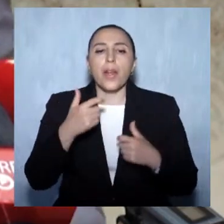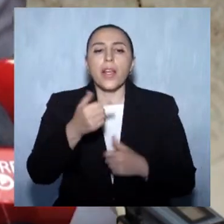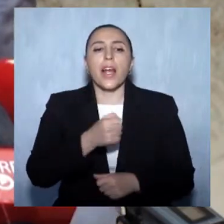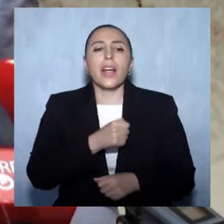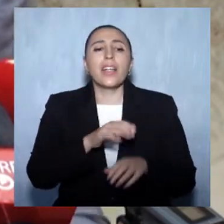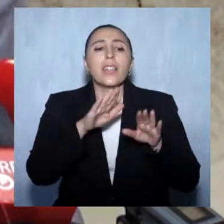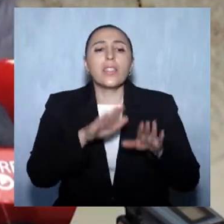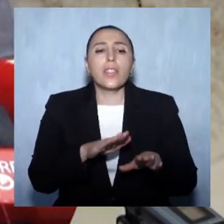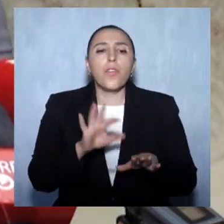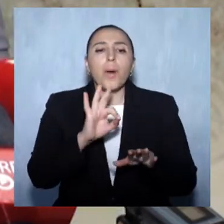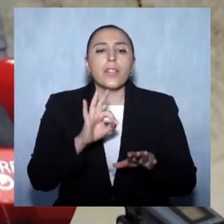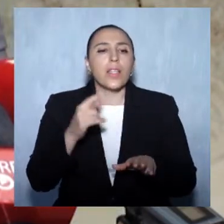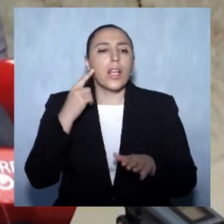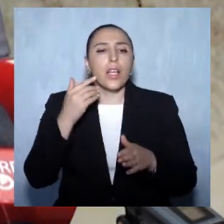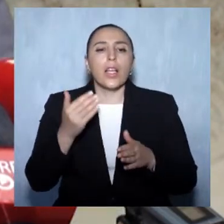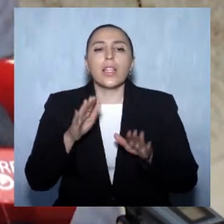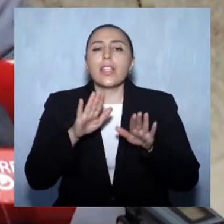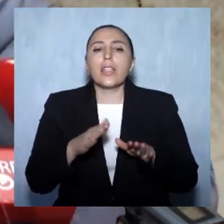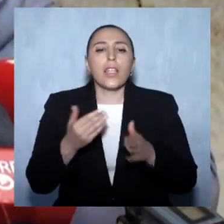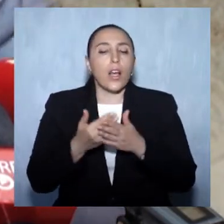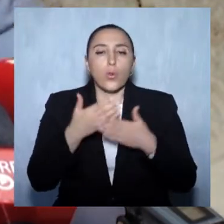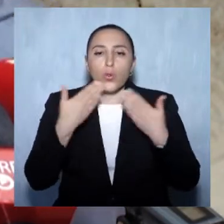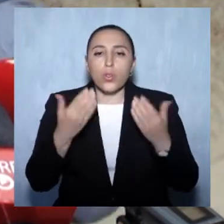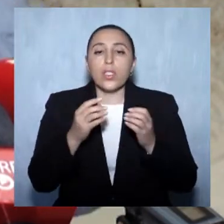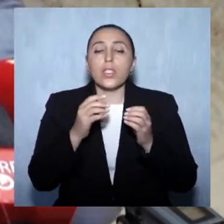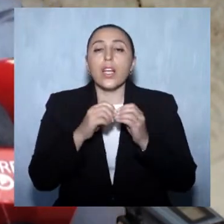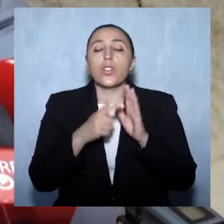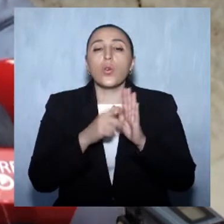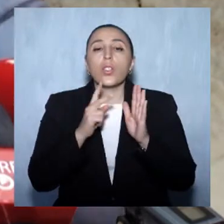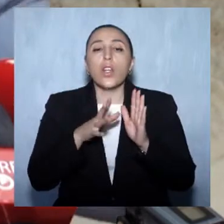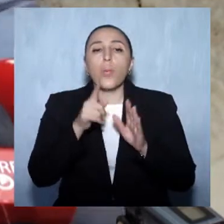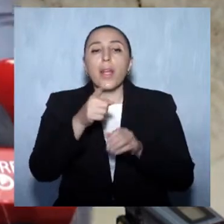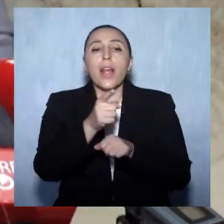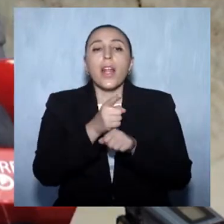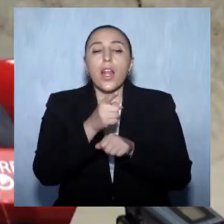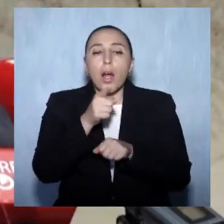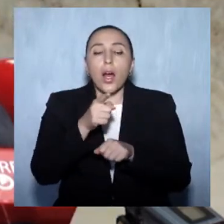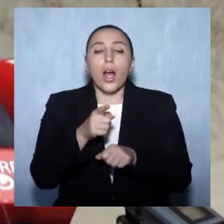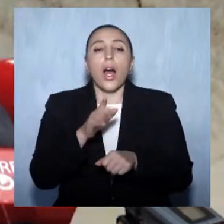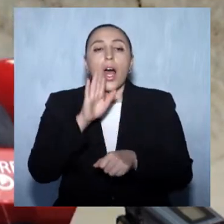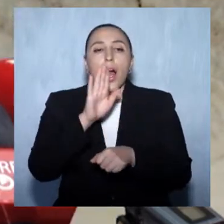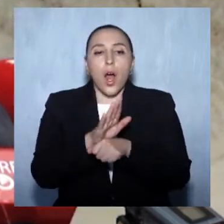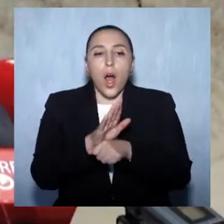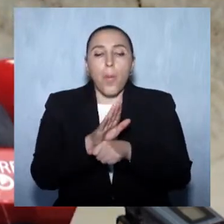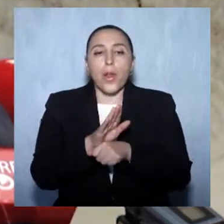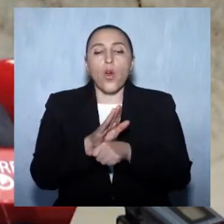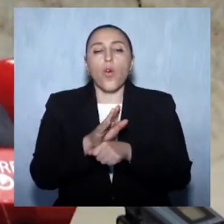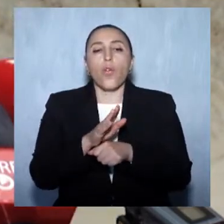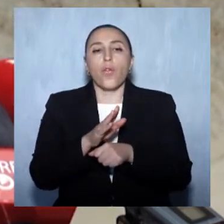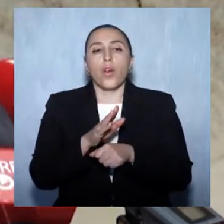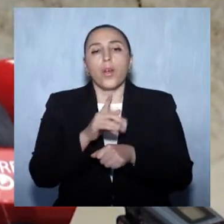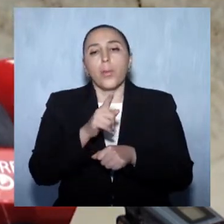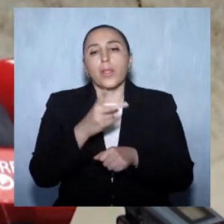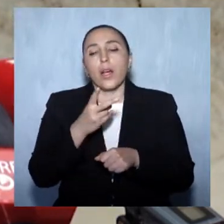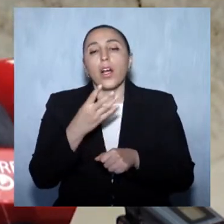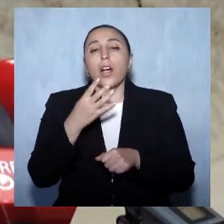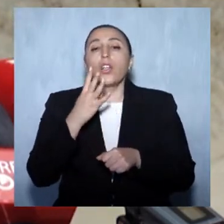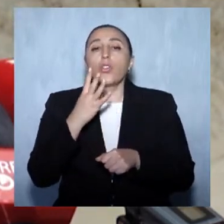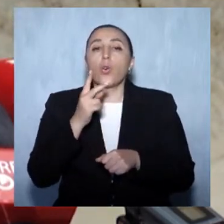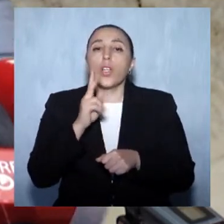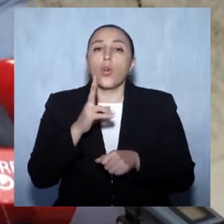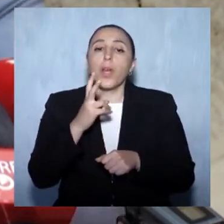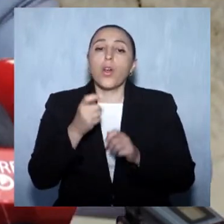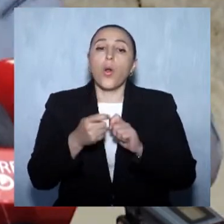տեղեկություն, 17 կիլոմետր հեռավորությամբ կրակող Հրետանուն հրամանով տանել կանգնեցնել 4 կիլոմետր 200 մետրի վրա,